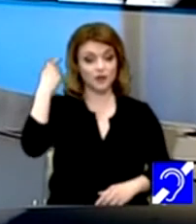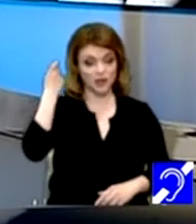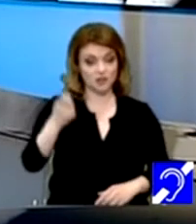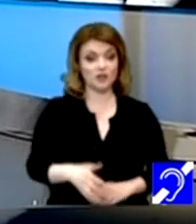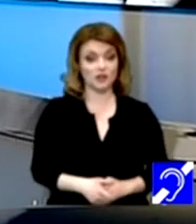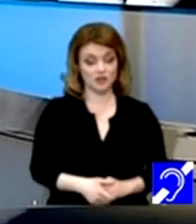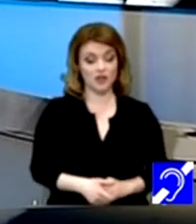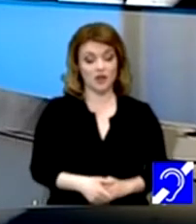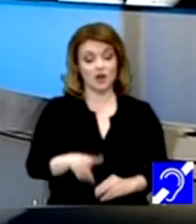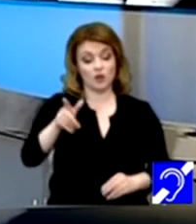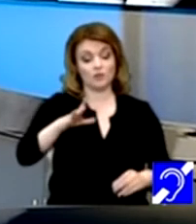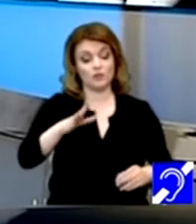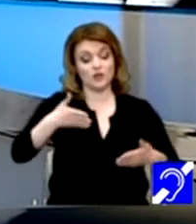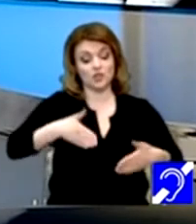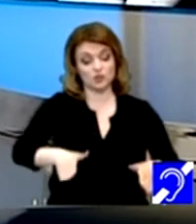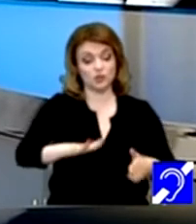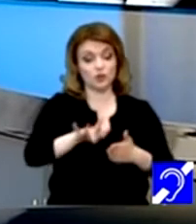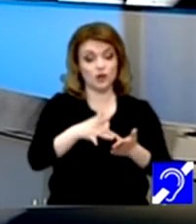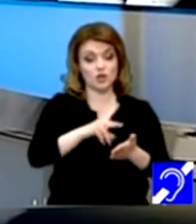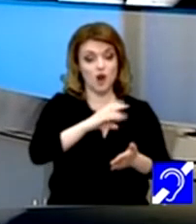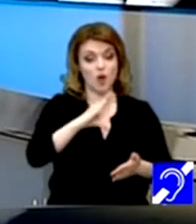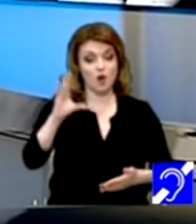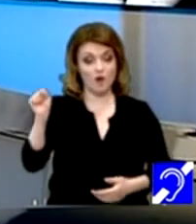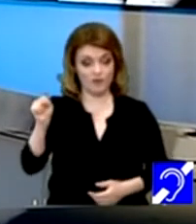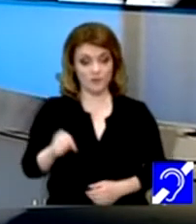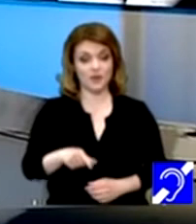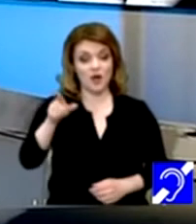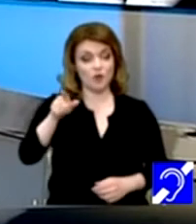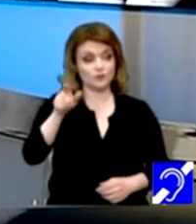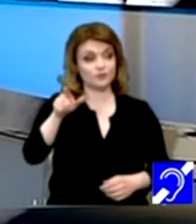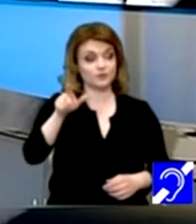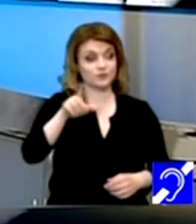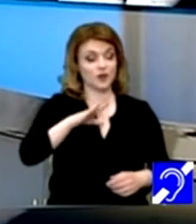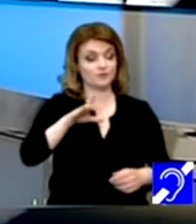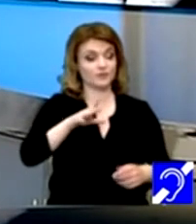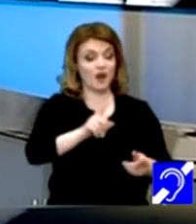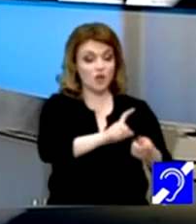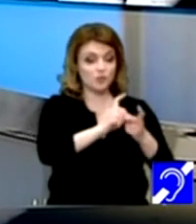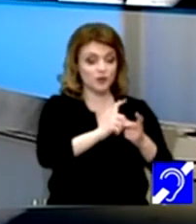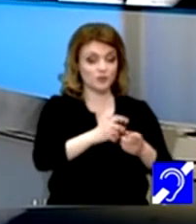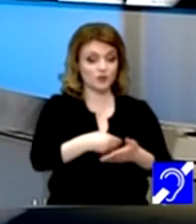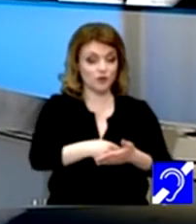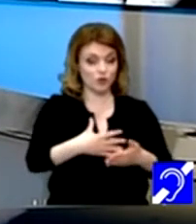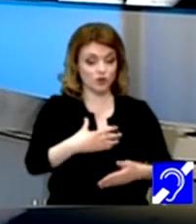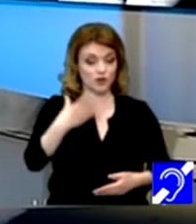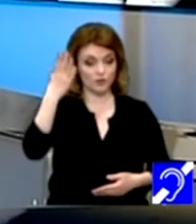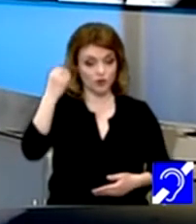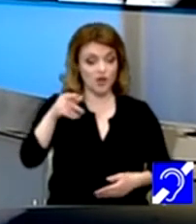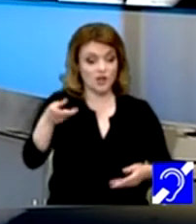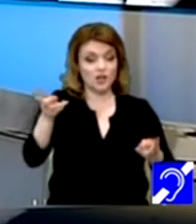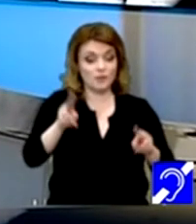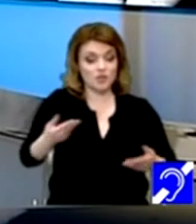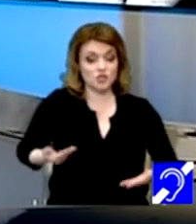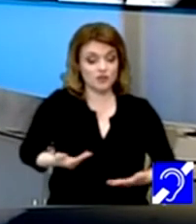ortodoxi sărbătoresc Buna Vestire. A fost un martir al neamului care a luptat pentru valorile românești în Basarabia. A rămas viu în